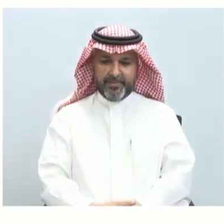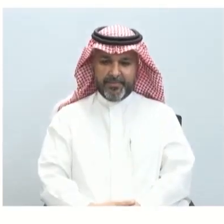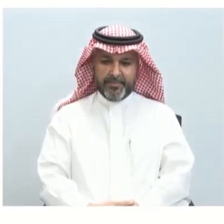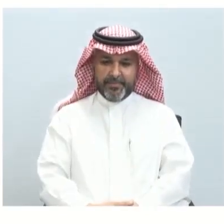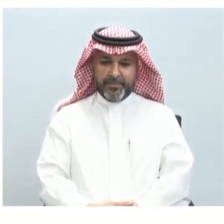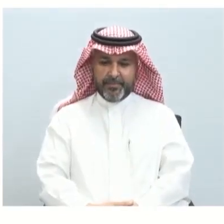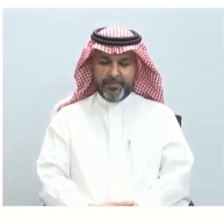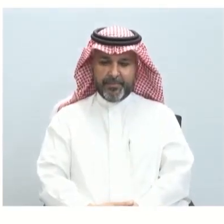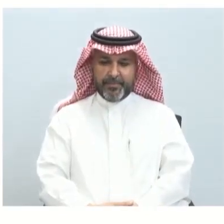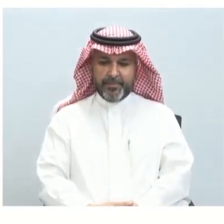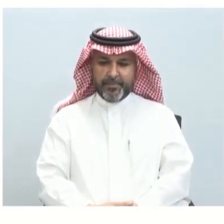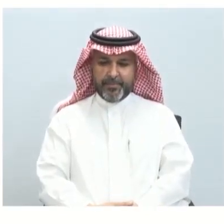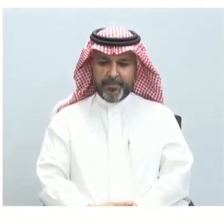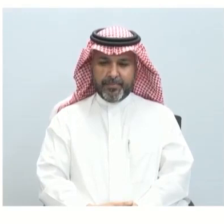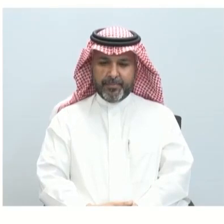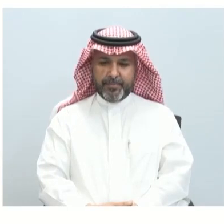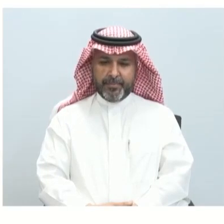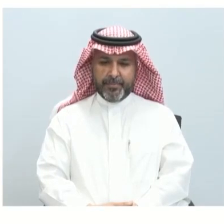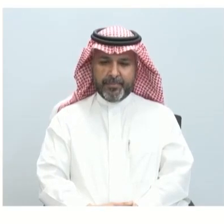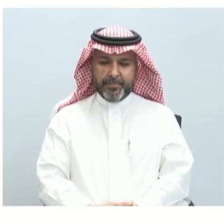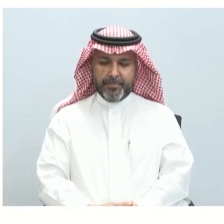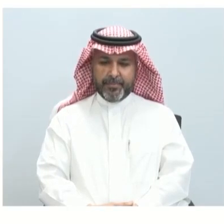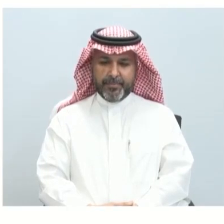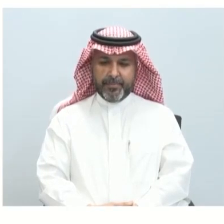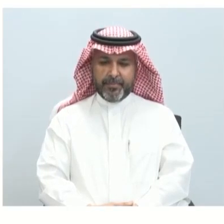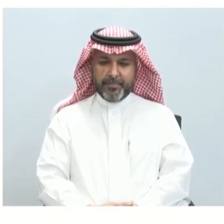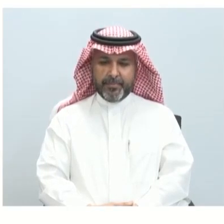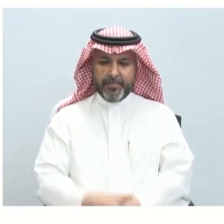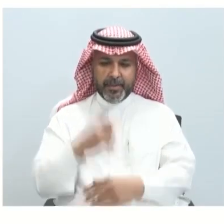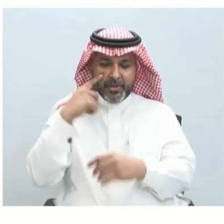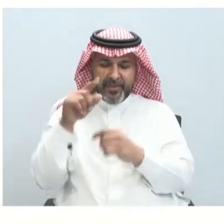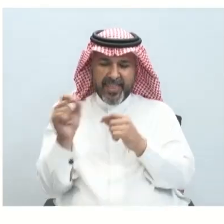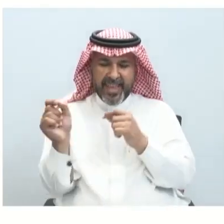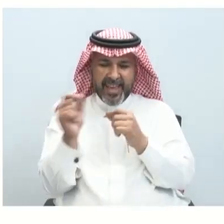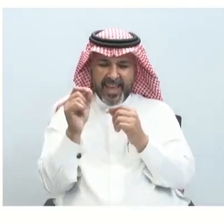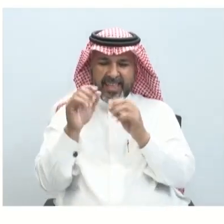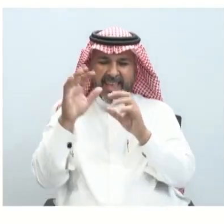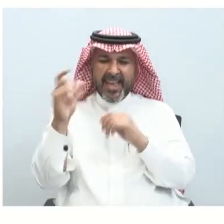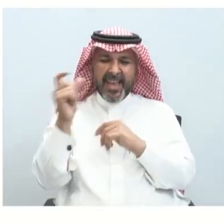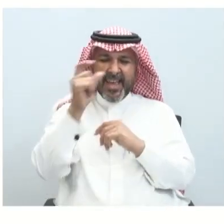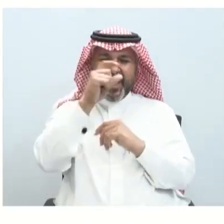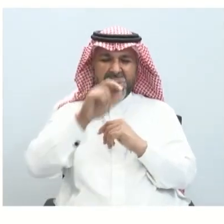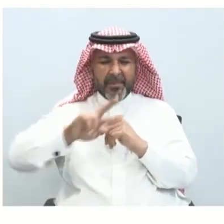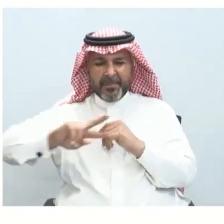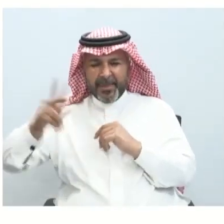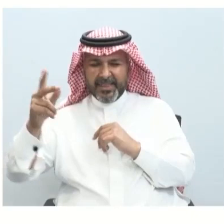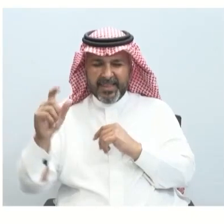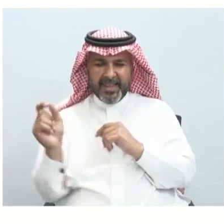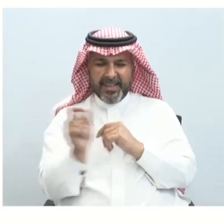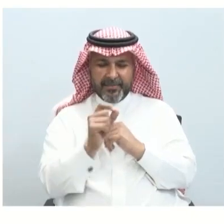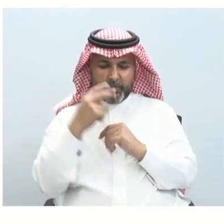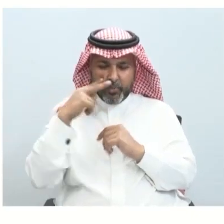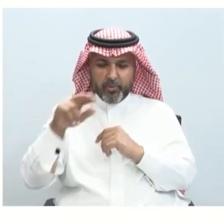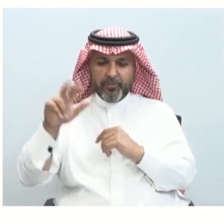الخلويه في مراجعه المفردات استبدل واستبدل الكلمه التي تحتها خط بكلمه اخرى من دليل مراجعه الفصل